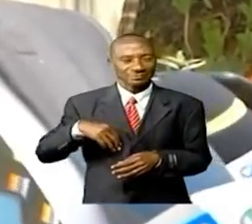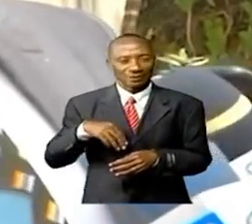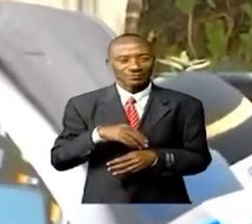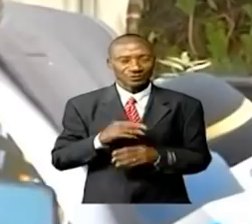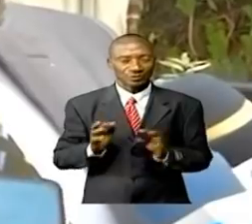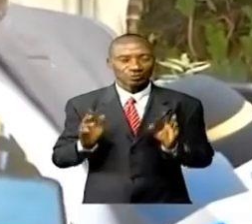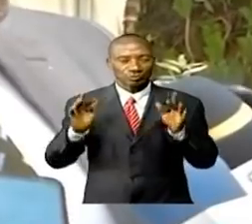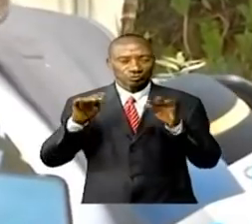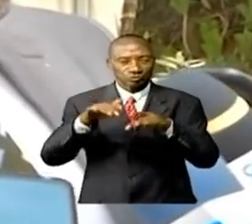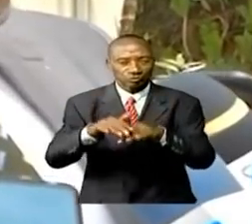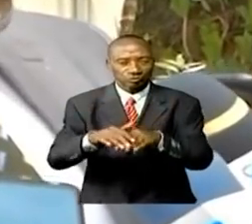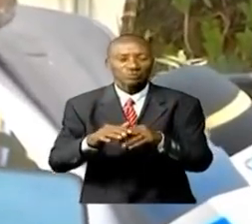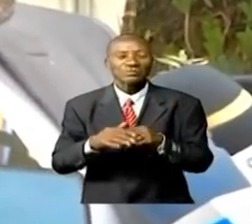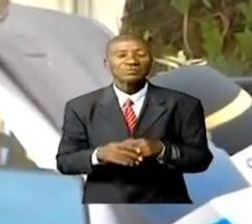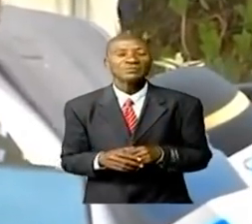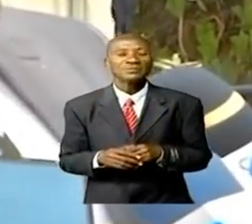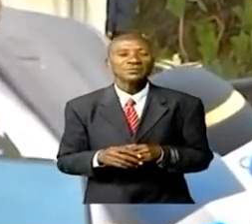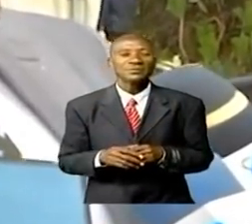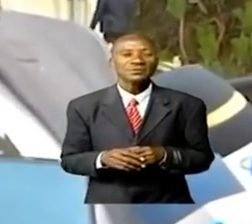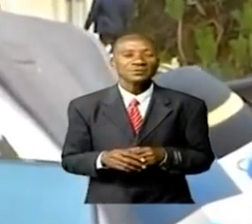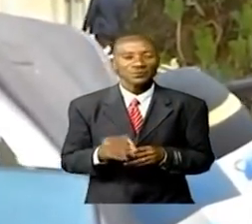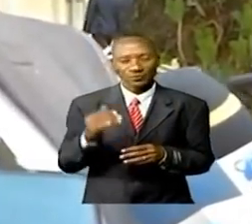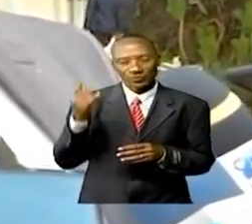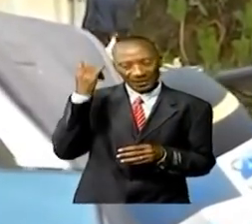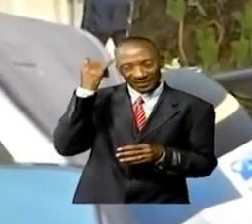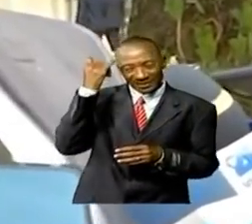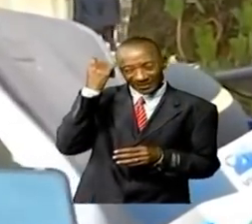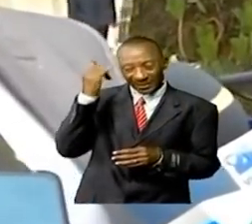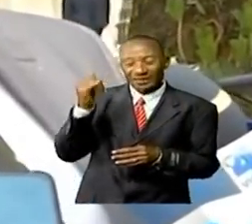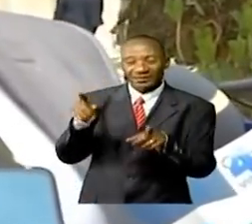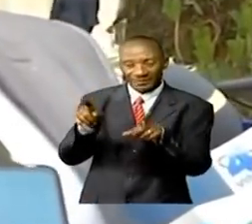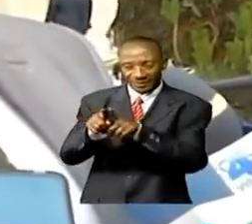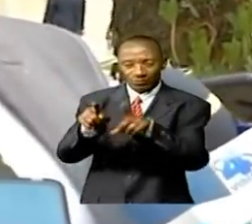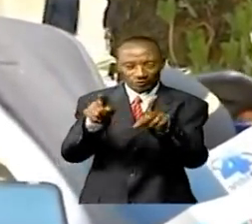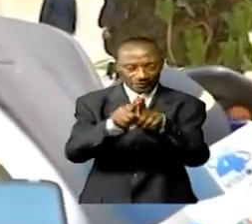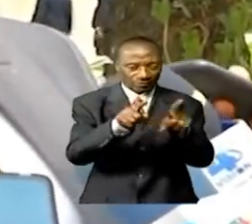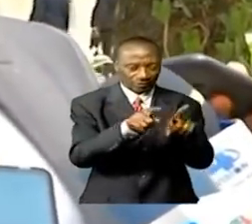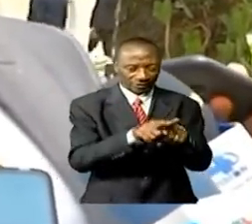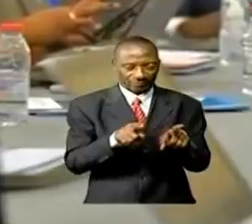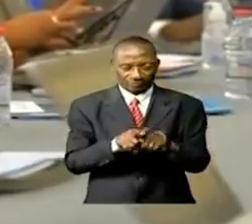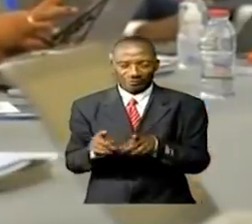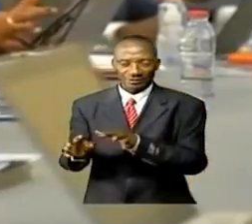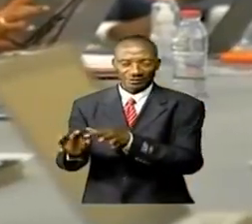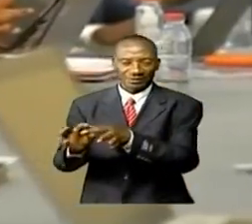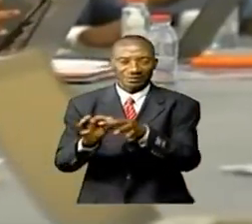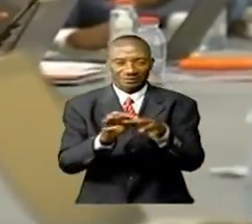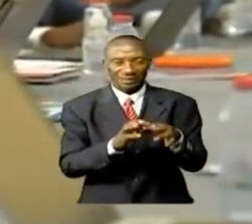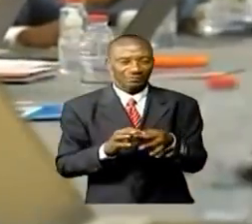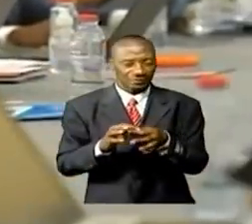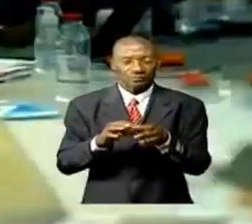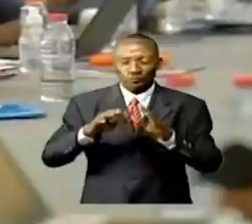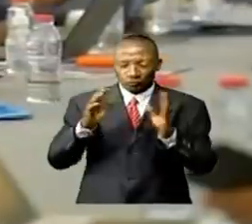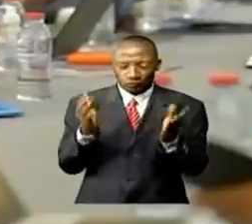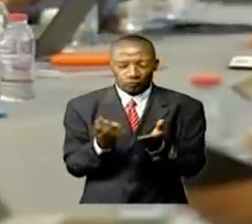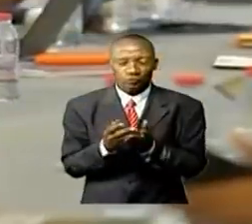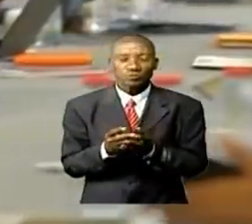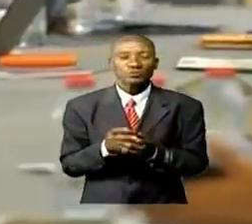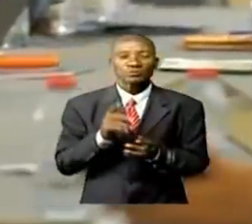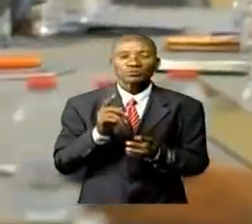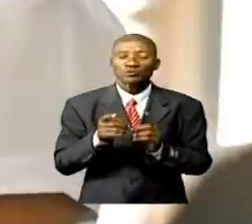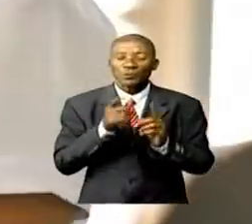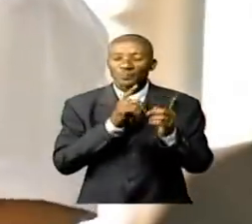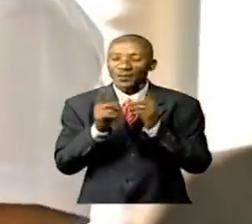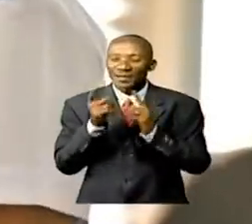prendre des positions communes parce qu'en tant que sous-région, nous devons parler d'une seule voix par rapport aux